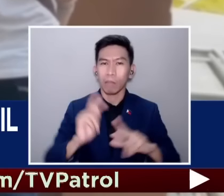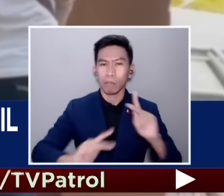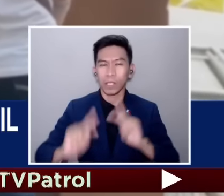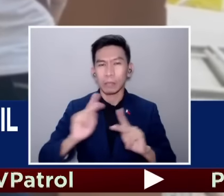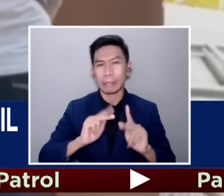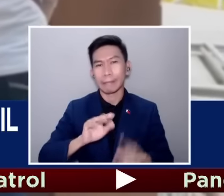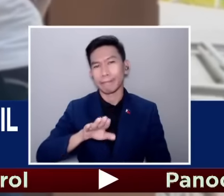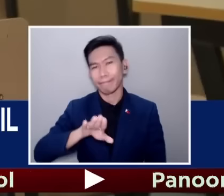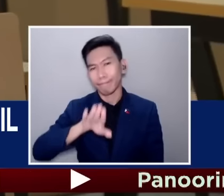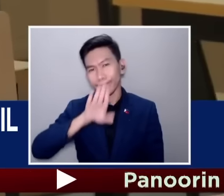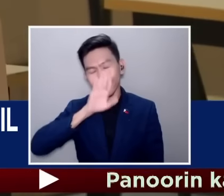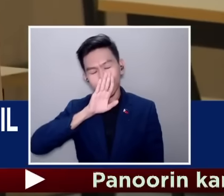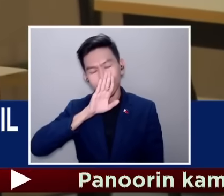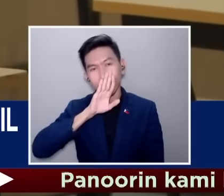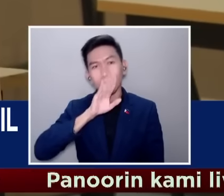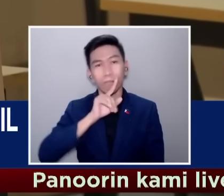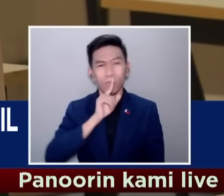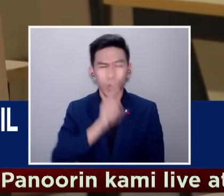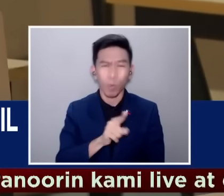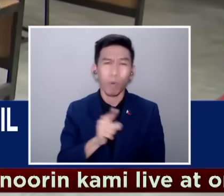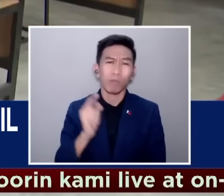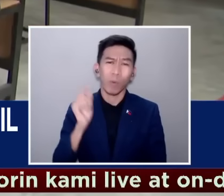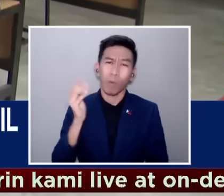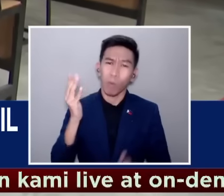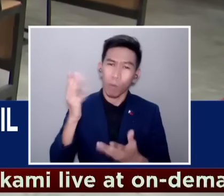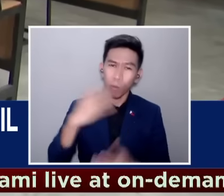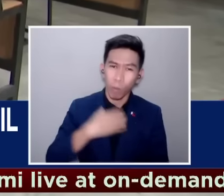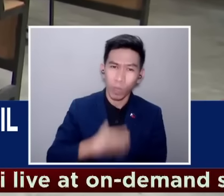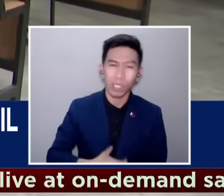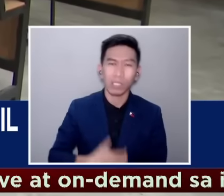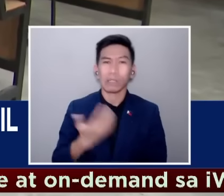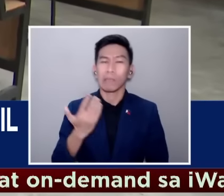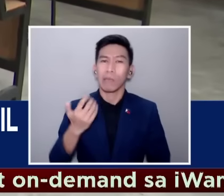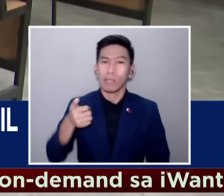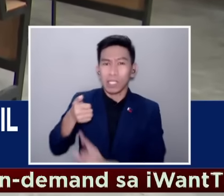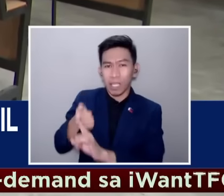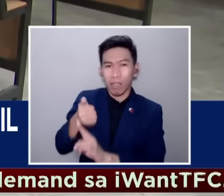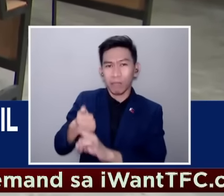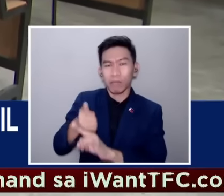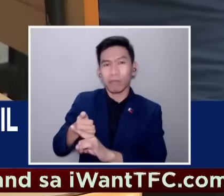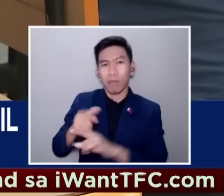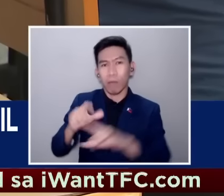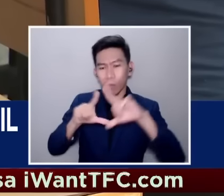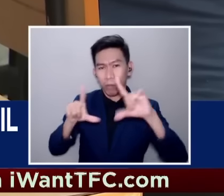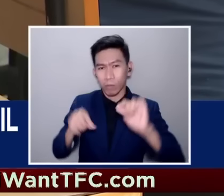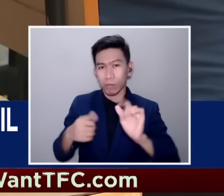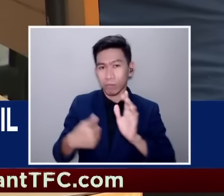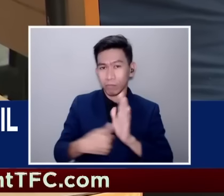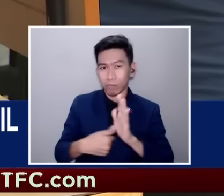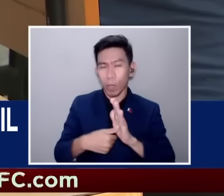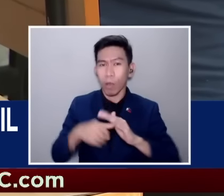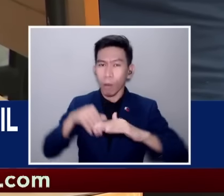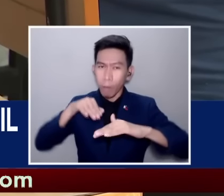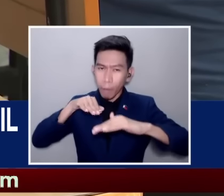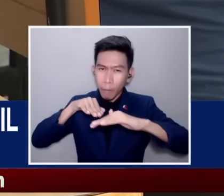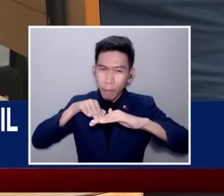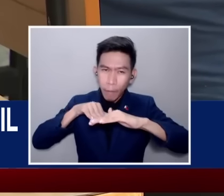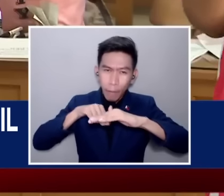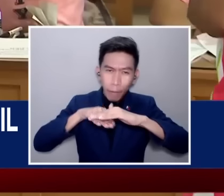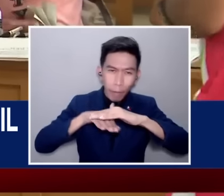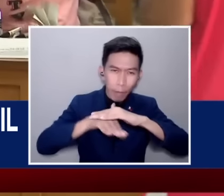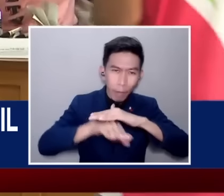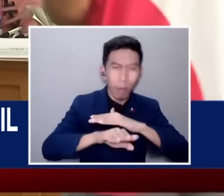gusto sana talaga nila na makikita nilang ipapasok o i-feed doon sa VCM yung kanilang balota para makuha din nila yung resibo